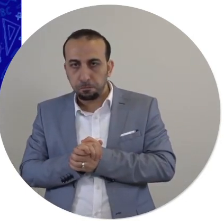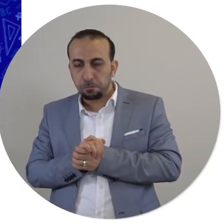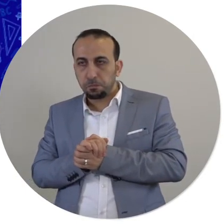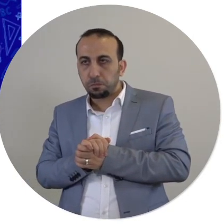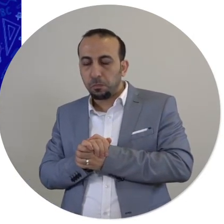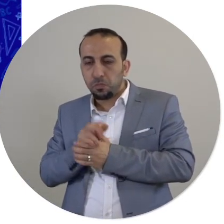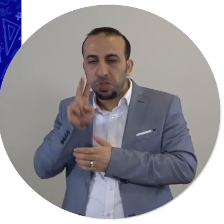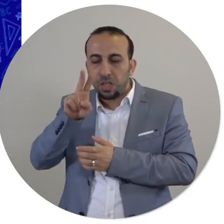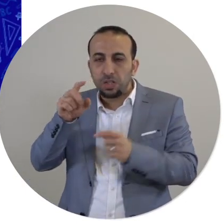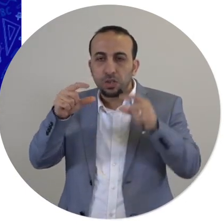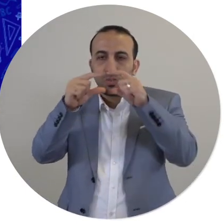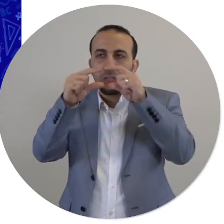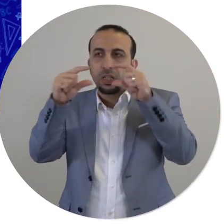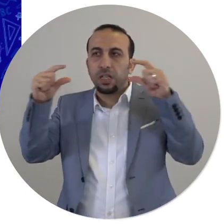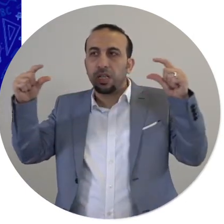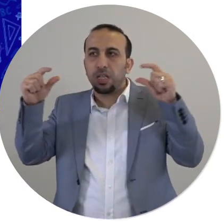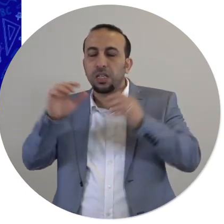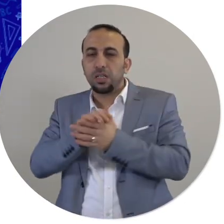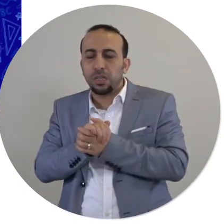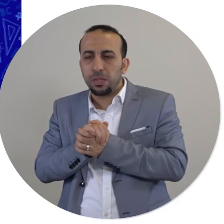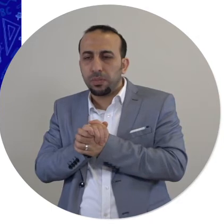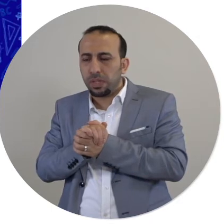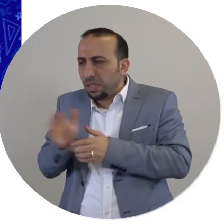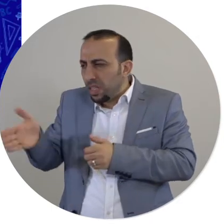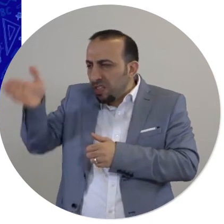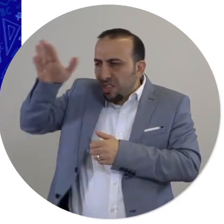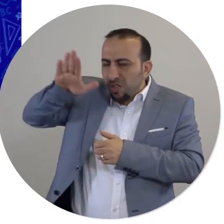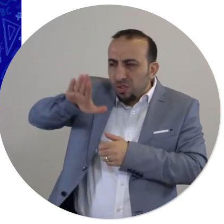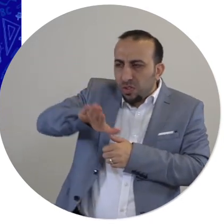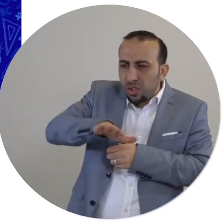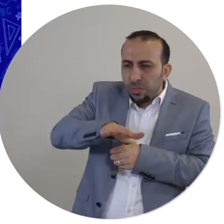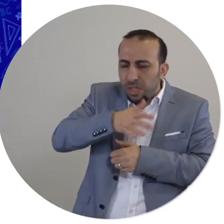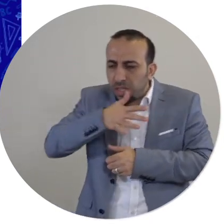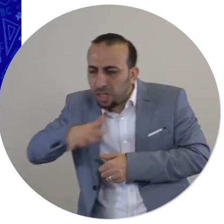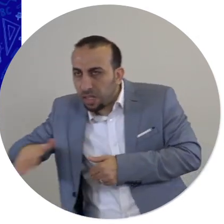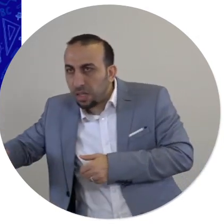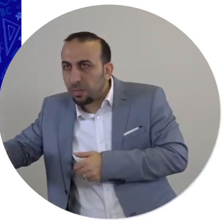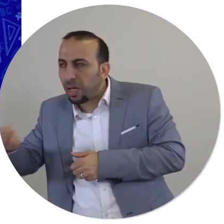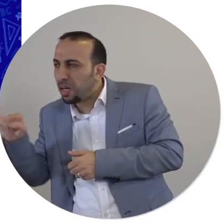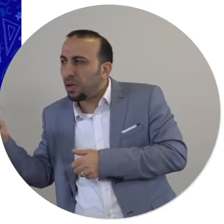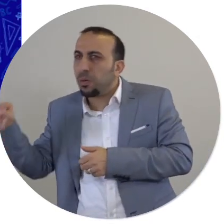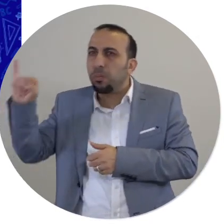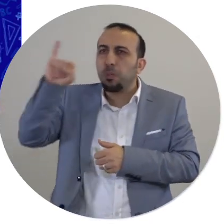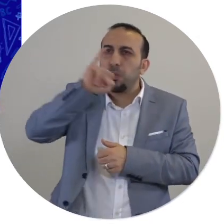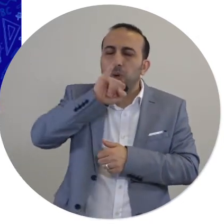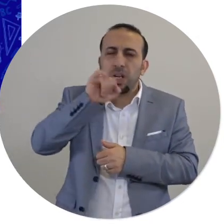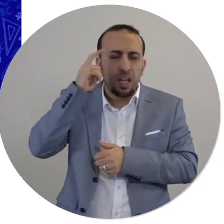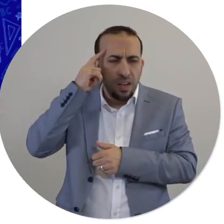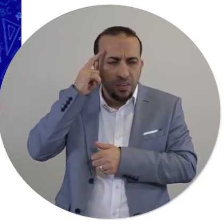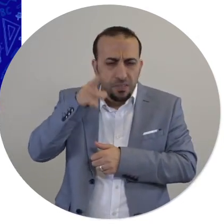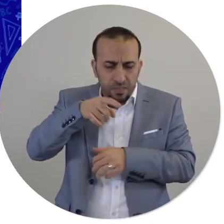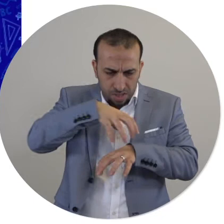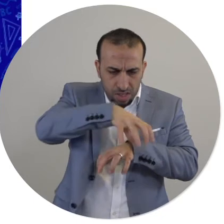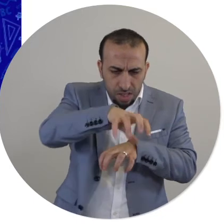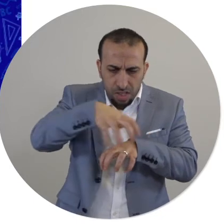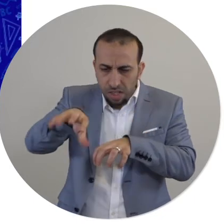دلل على صحة العبارة: تحكم التضاريس والمناخ في توزيع السكان. هل 30% اللي هي عبارة عن نسبة